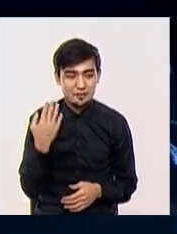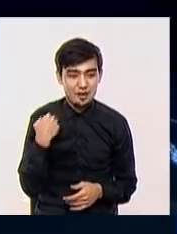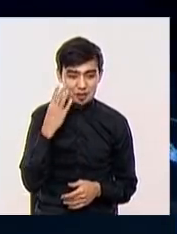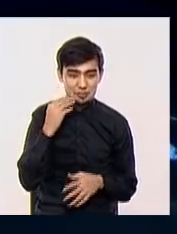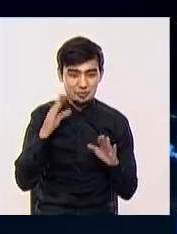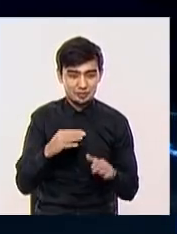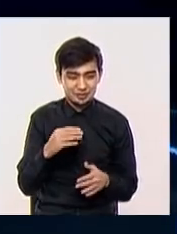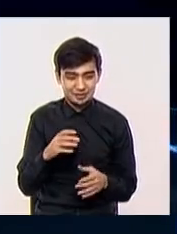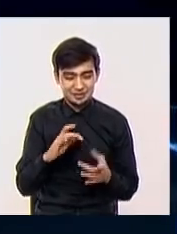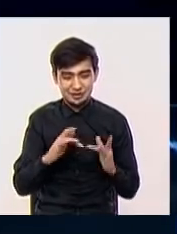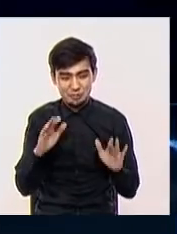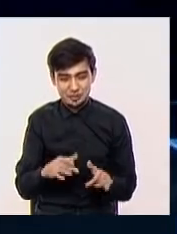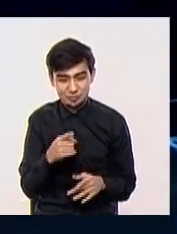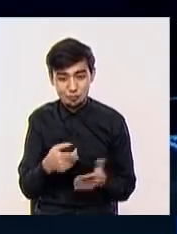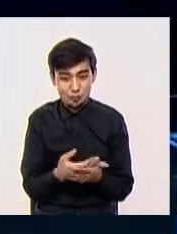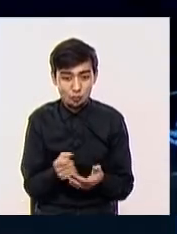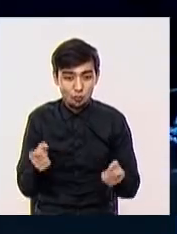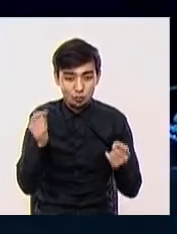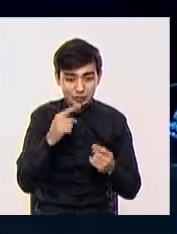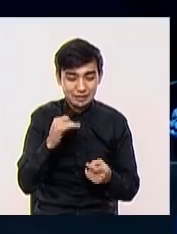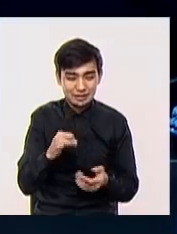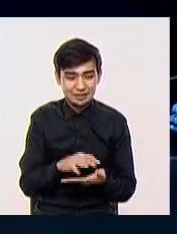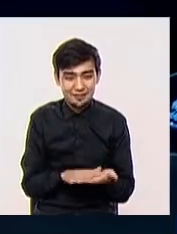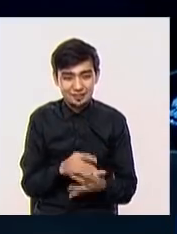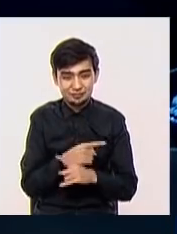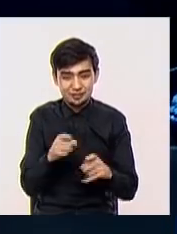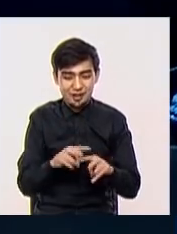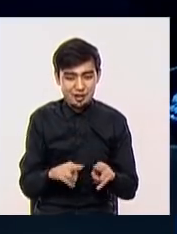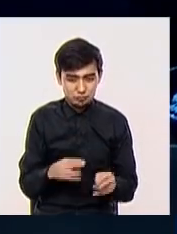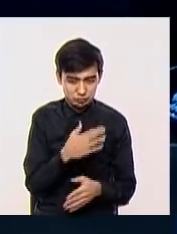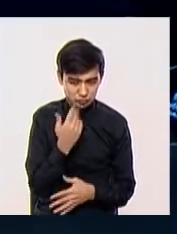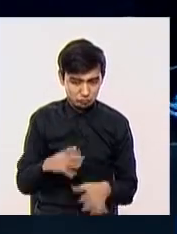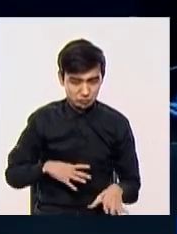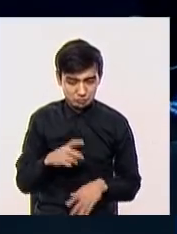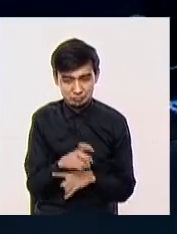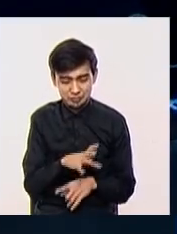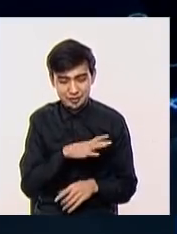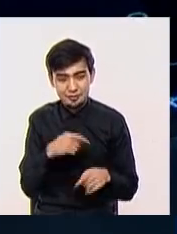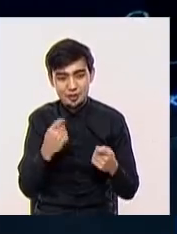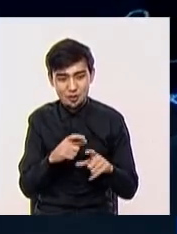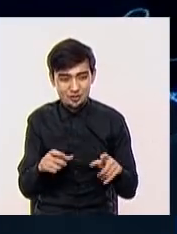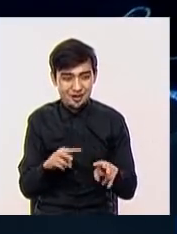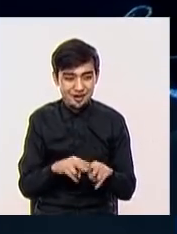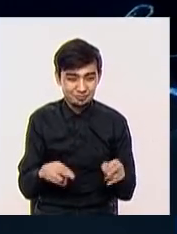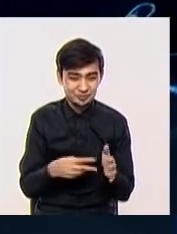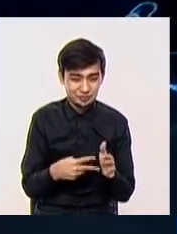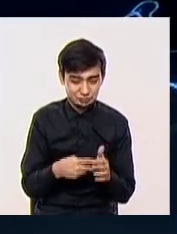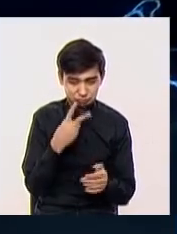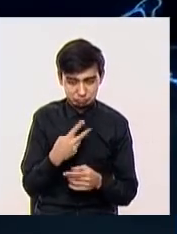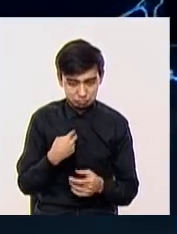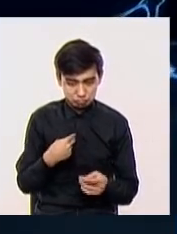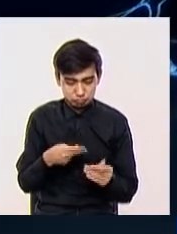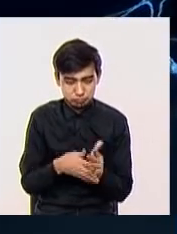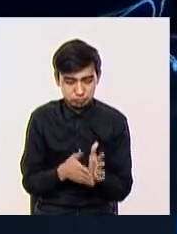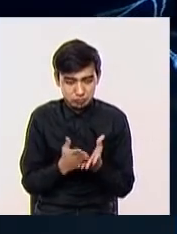алматинцы, обсуждая в социальных сетях эту новость, заявили, что подобных цен нет на рынке. Торговцы тоже считают такую стоимость убыточной и не